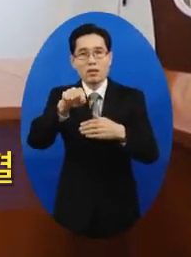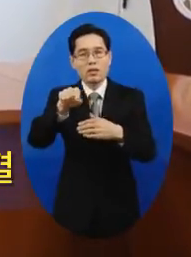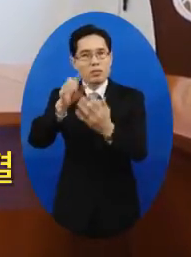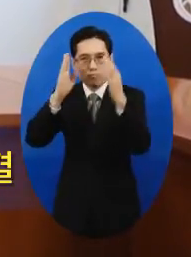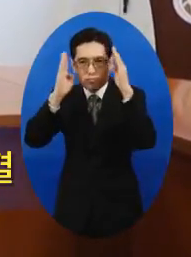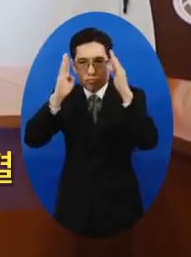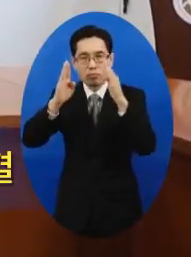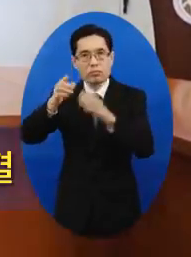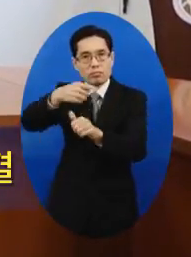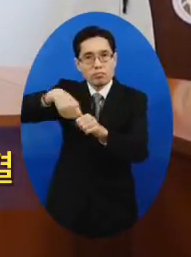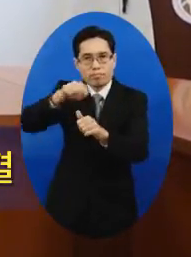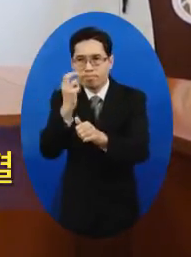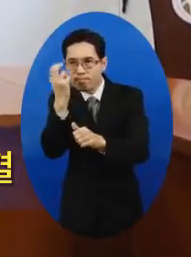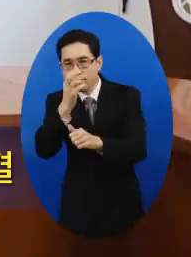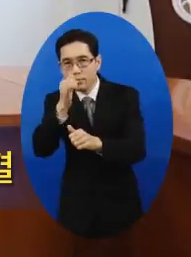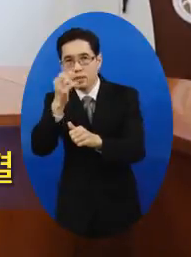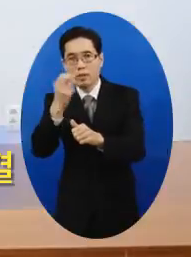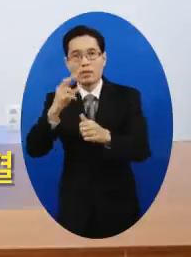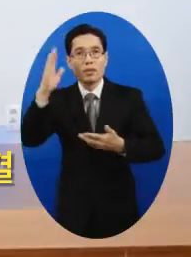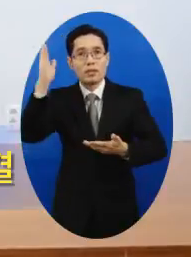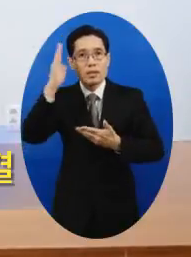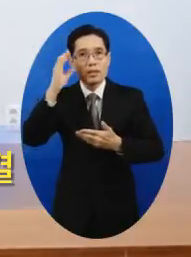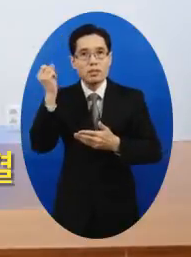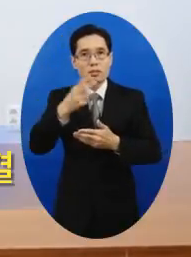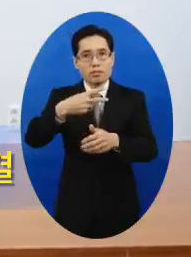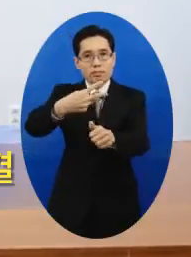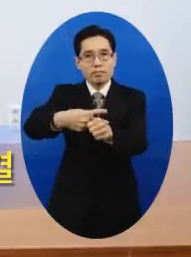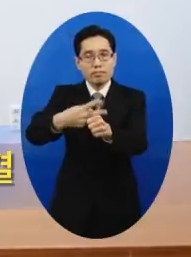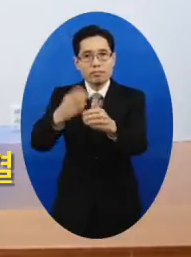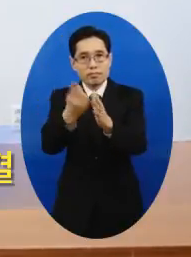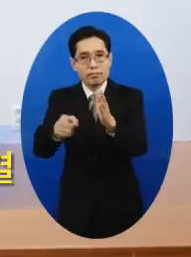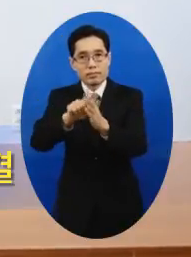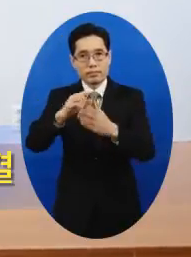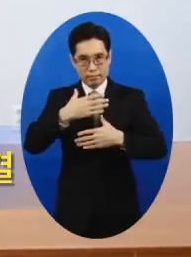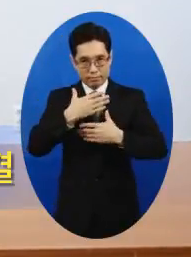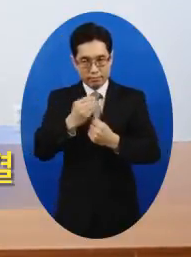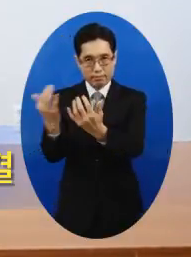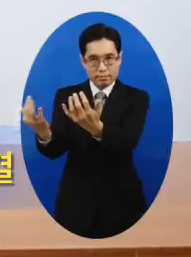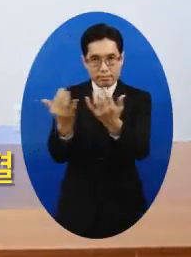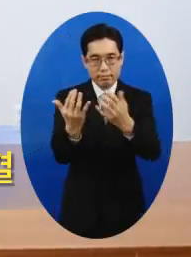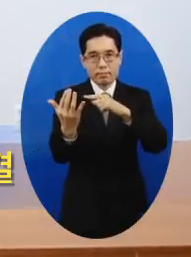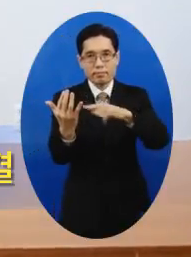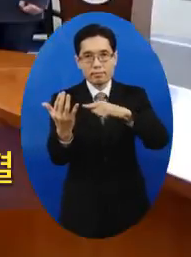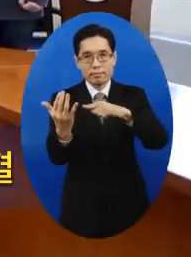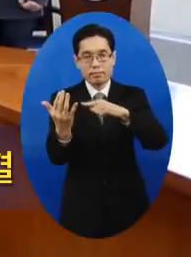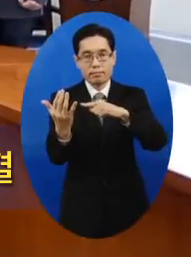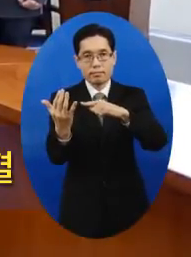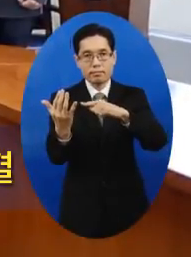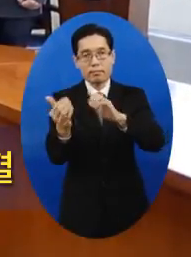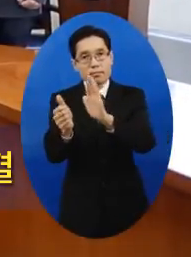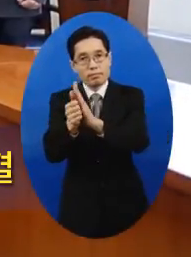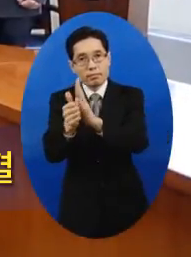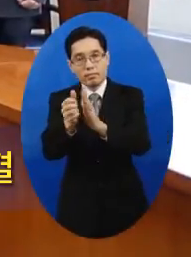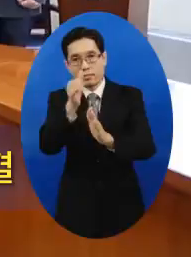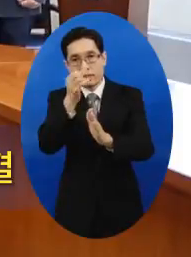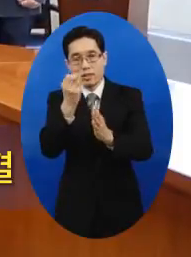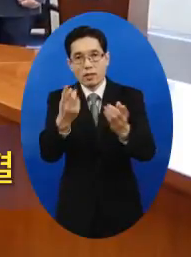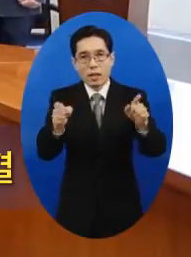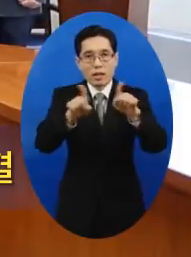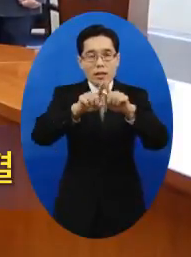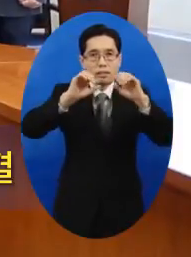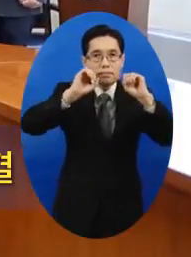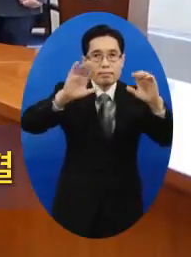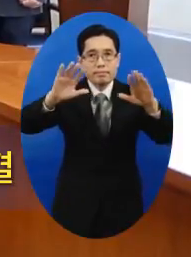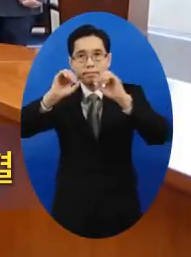점검하고 학생들과 교육관 계장 들을 위한 안전교육 을 지원하는 단편 지속적으로 공통 캠핑과